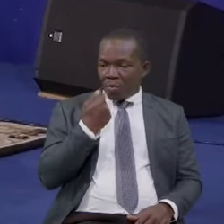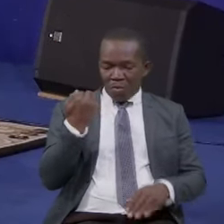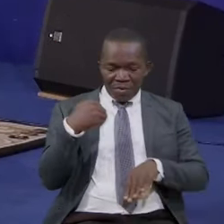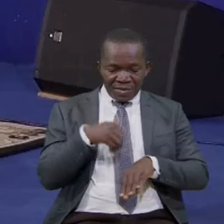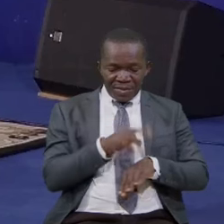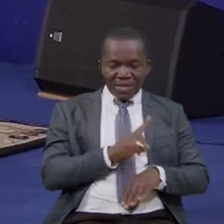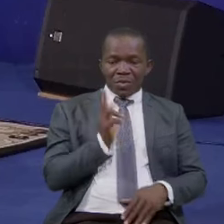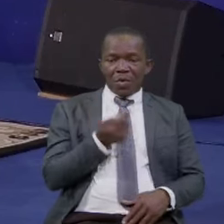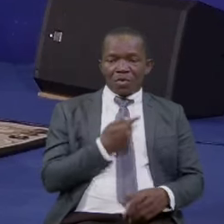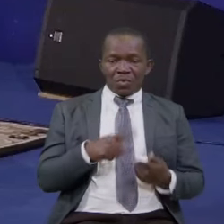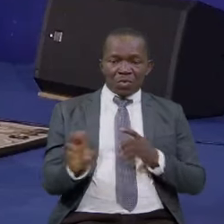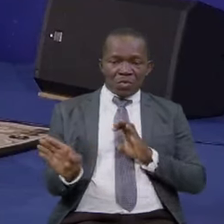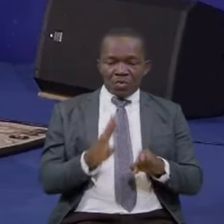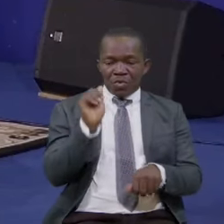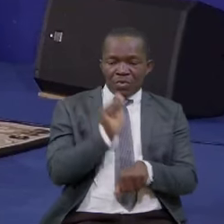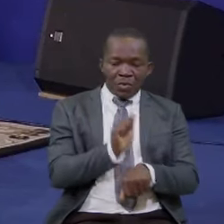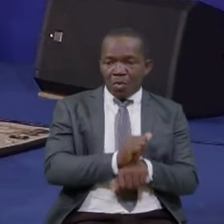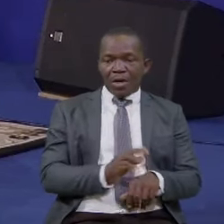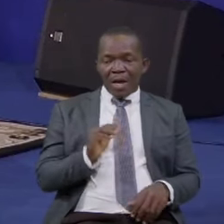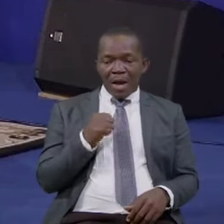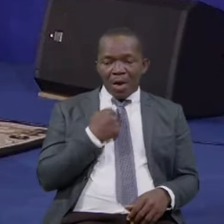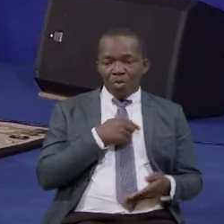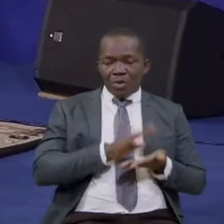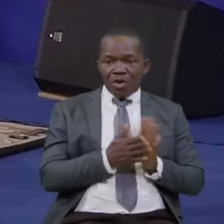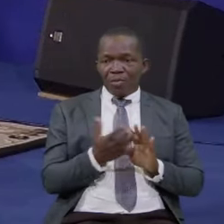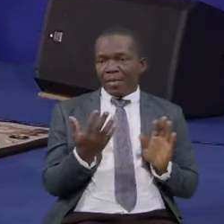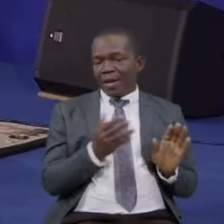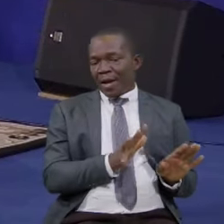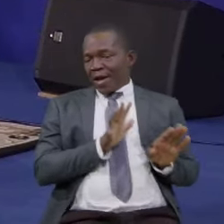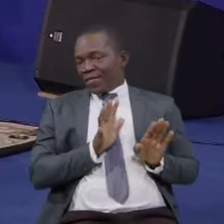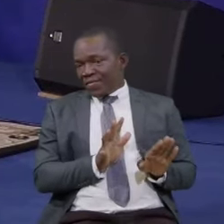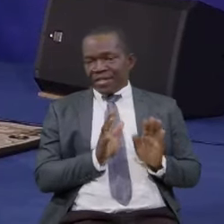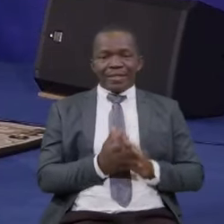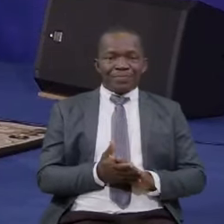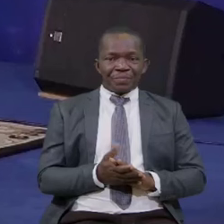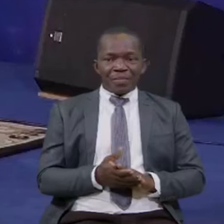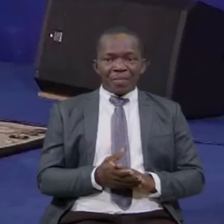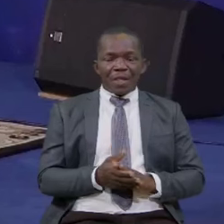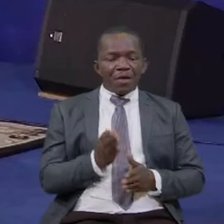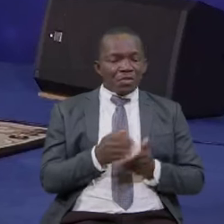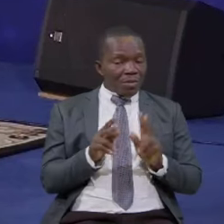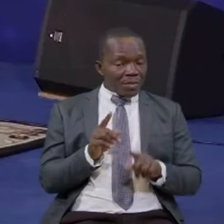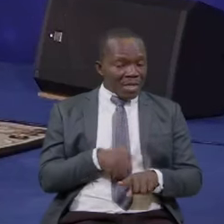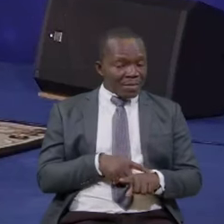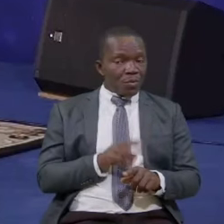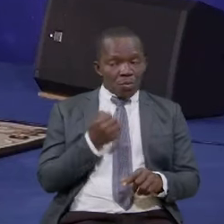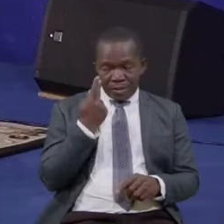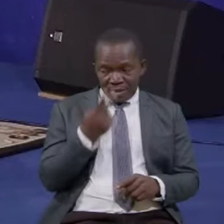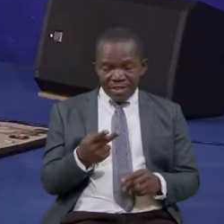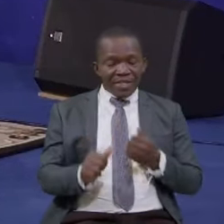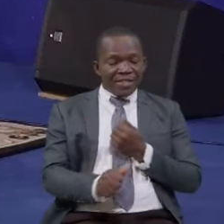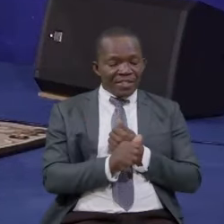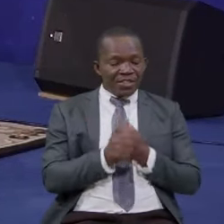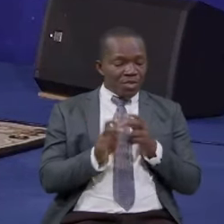et nous tremblons nous tremblons notre problème c'est que nous voyons les personnes dangereuses ici terre sur la